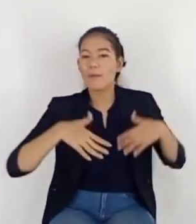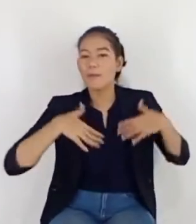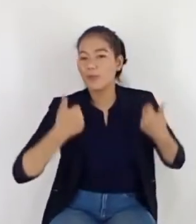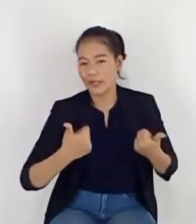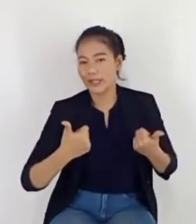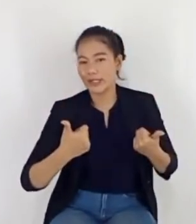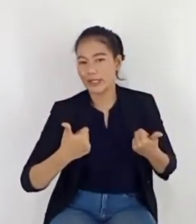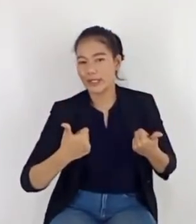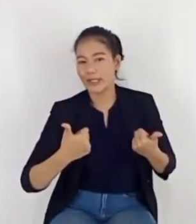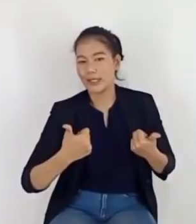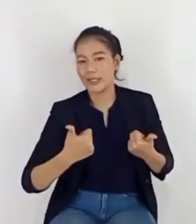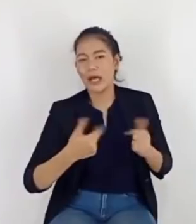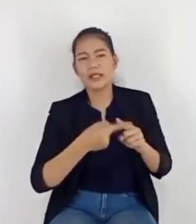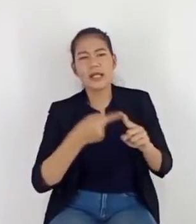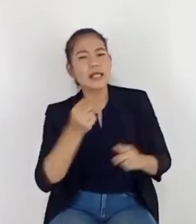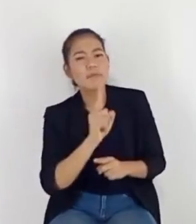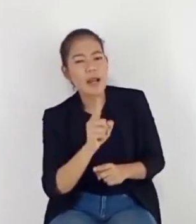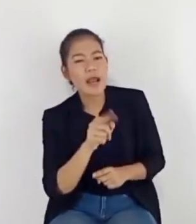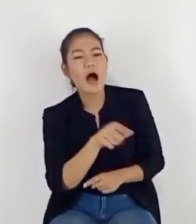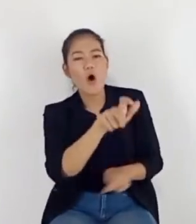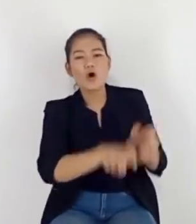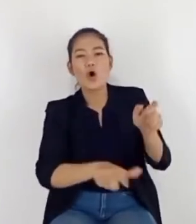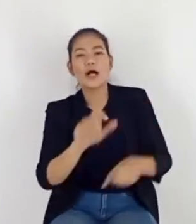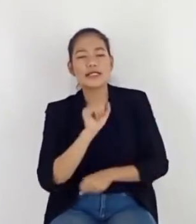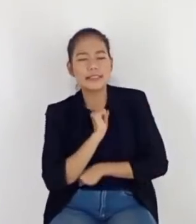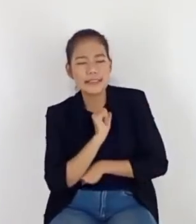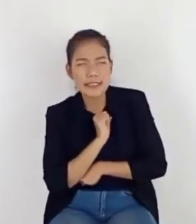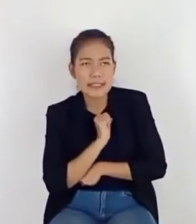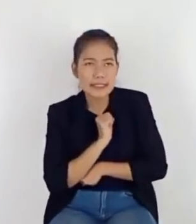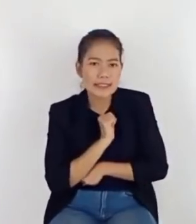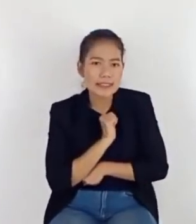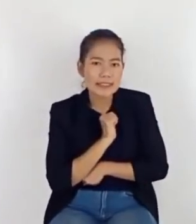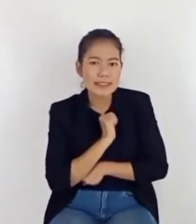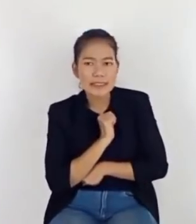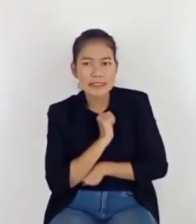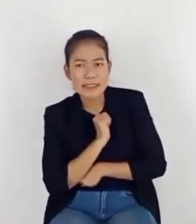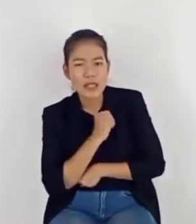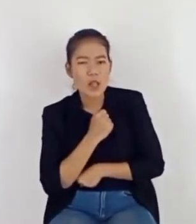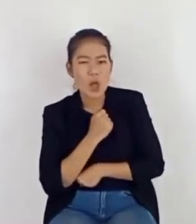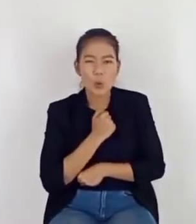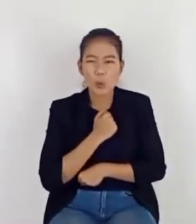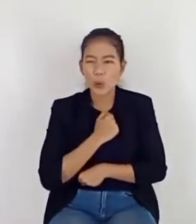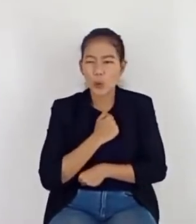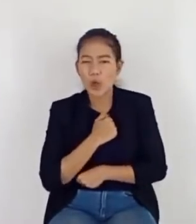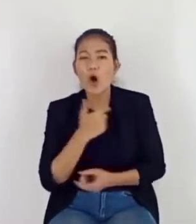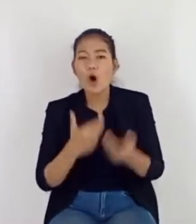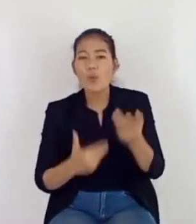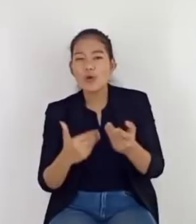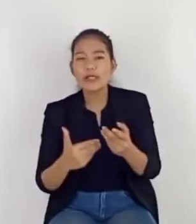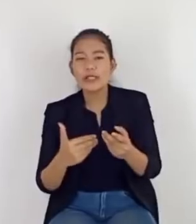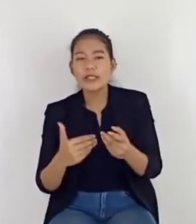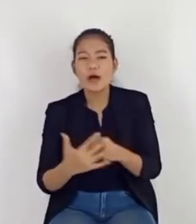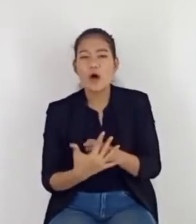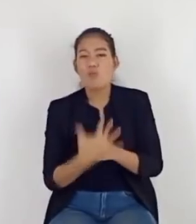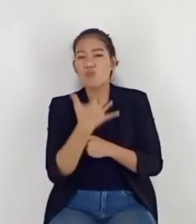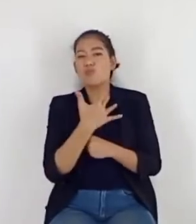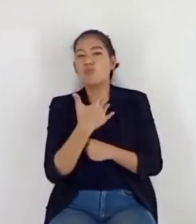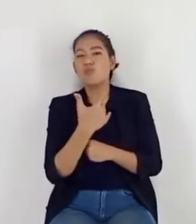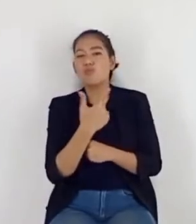dari penyebab kegelisahan, penyebab ketakutan yang dipengaruhi oleh kuasa